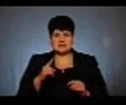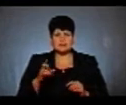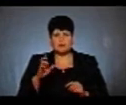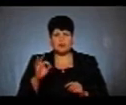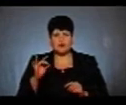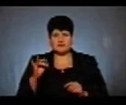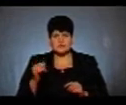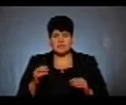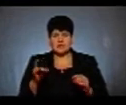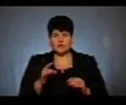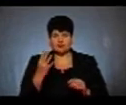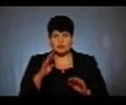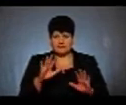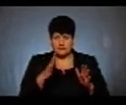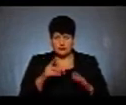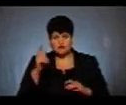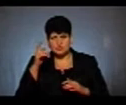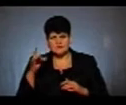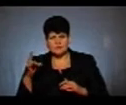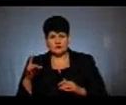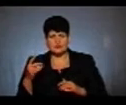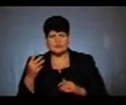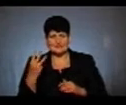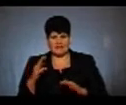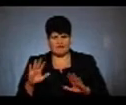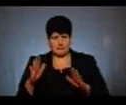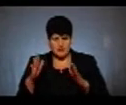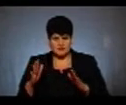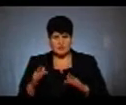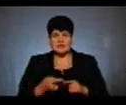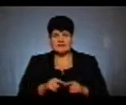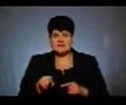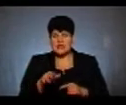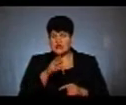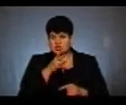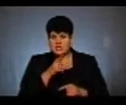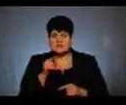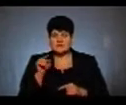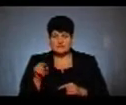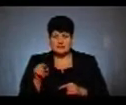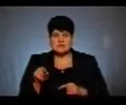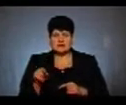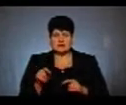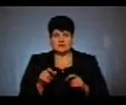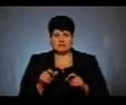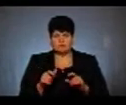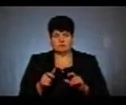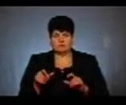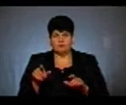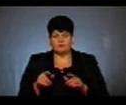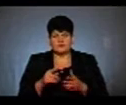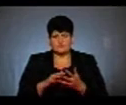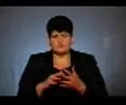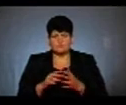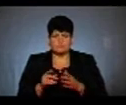район, 4 випадки, і Чортківський, по-моєму, 3 випадки. Але в даний час ті неплоплушні пункти оздоровлені майже всі. Залишається